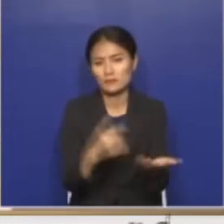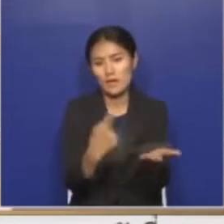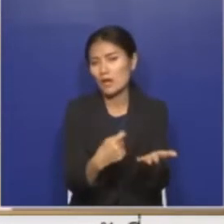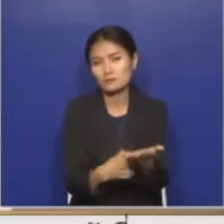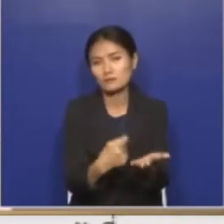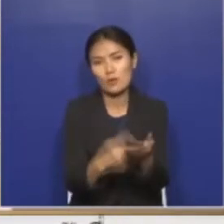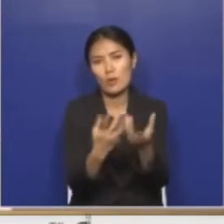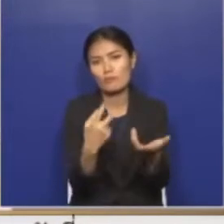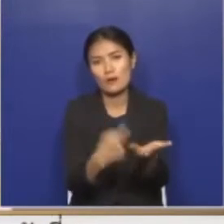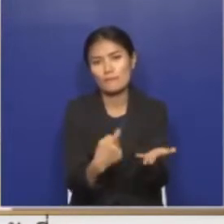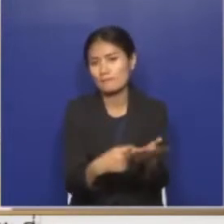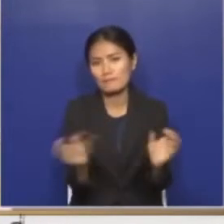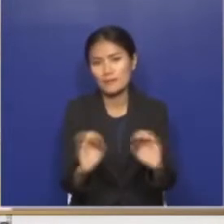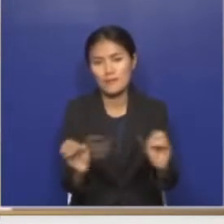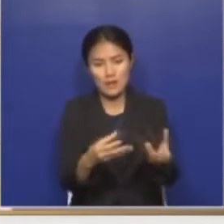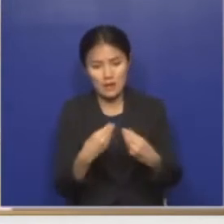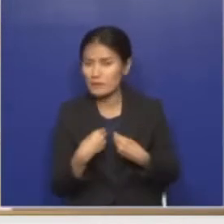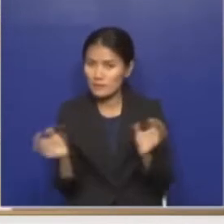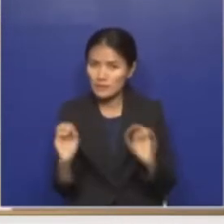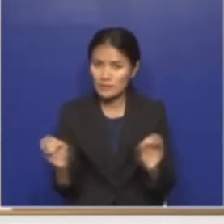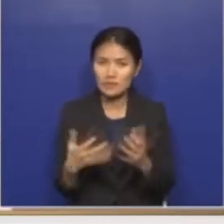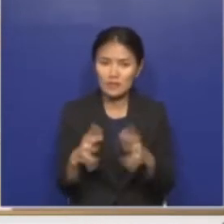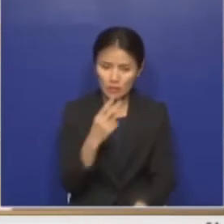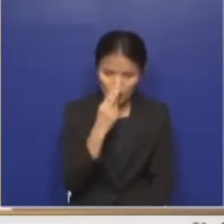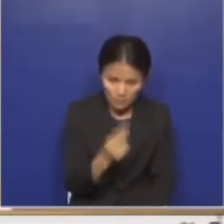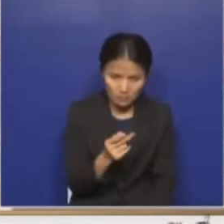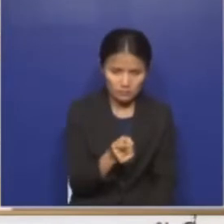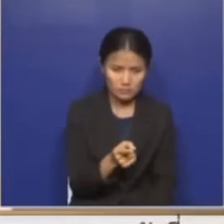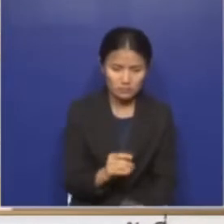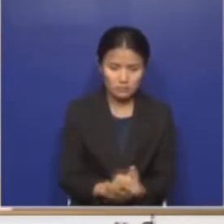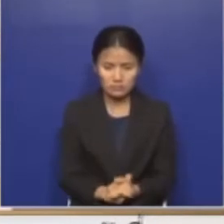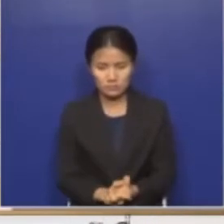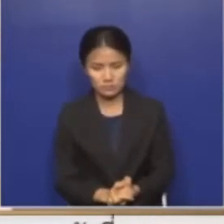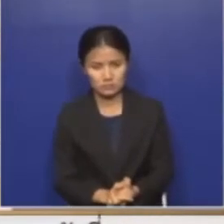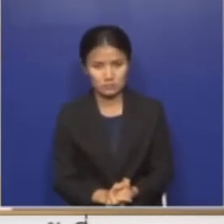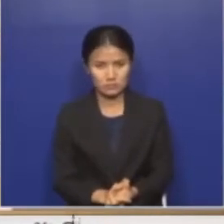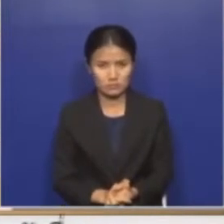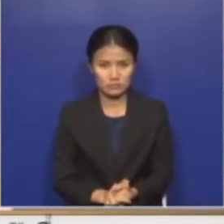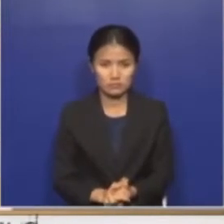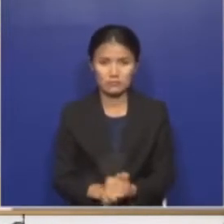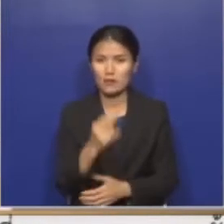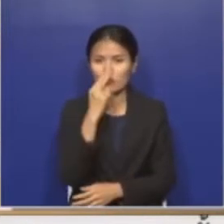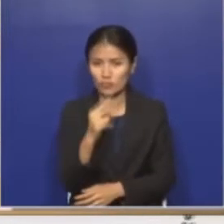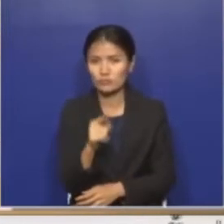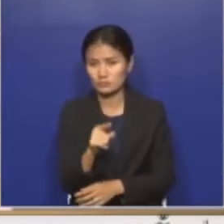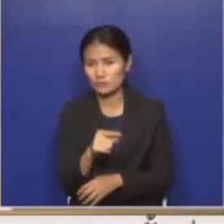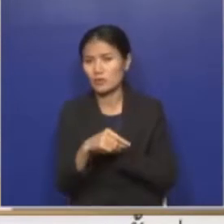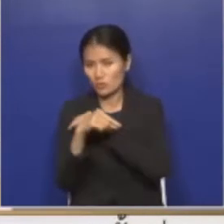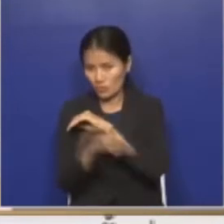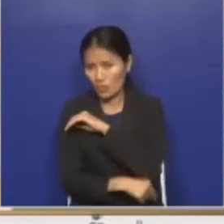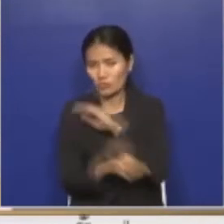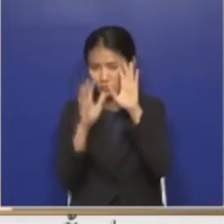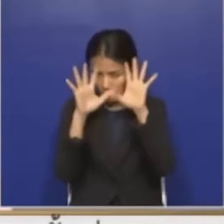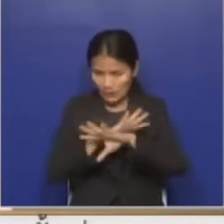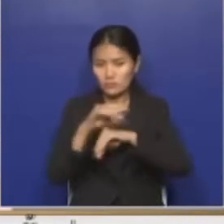ซึ่งแสดงให้เห็นครับว่าเรื่องนี้เนี่ยมันส่อไปในทางทุจริตนะครับแล้วก็ขณะ